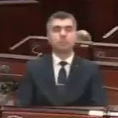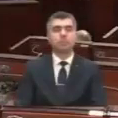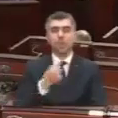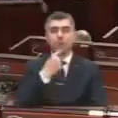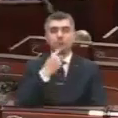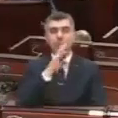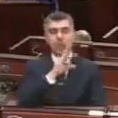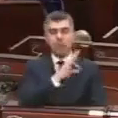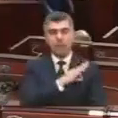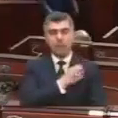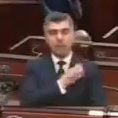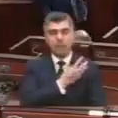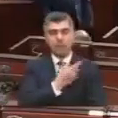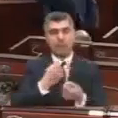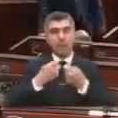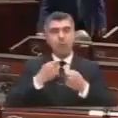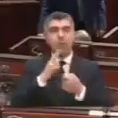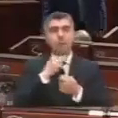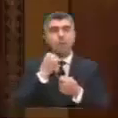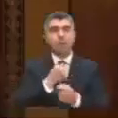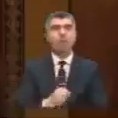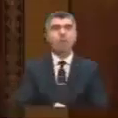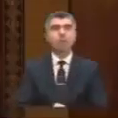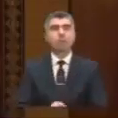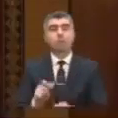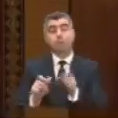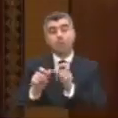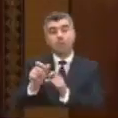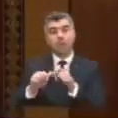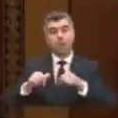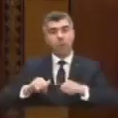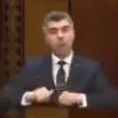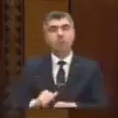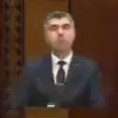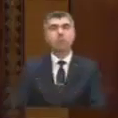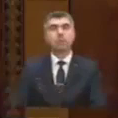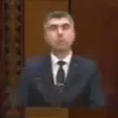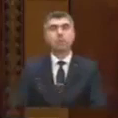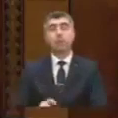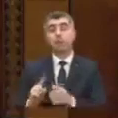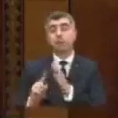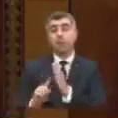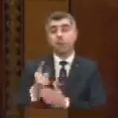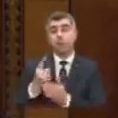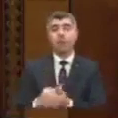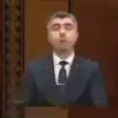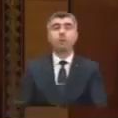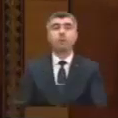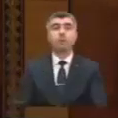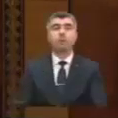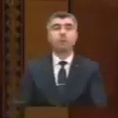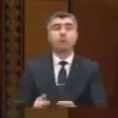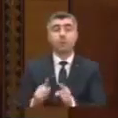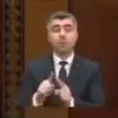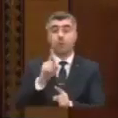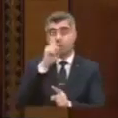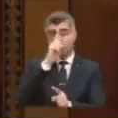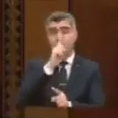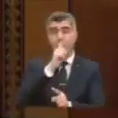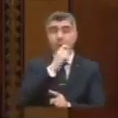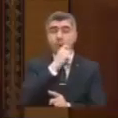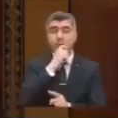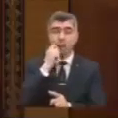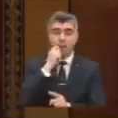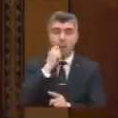بسم الله الرحمن الرحيم. السيد رئيس الحكومة، السيدات والسادة الوزراء، السيدات والسادة البرلمان، أولا نطلب الله عز وجل يكملنا هذا رمضان